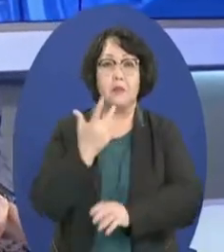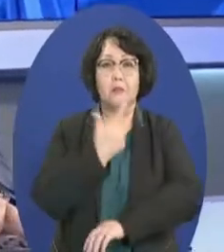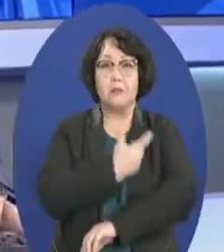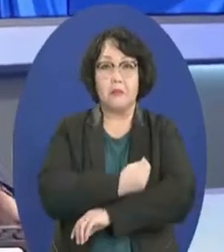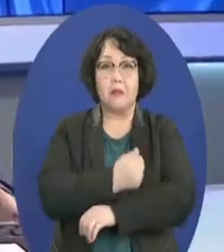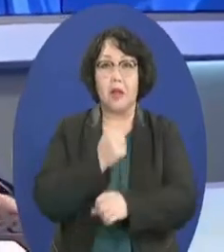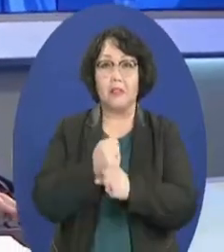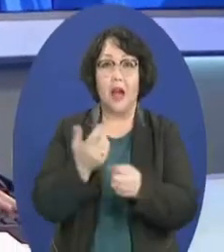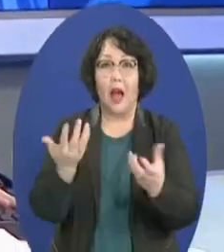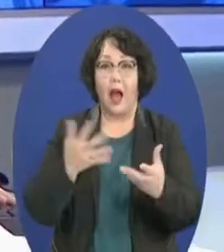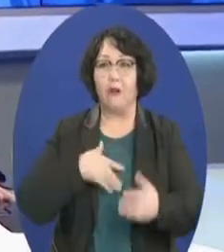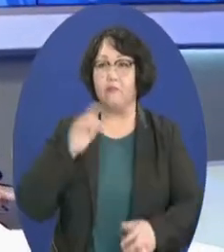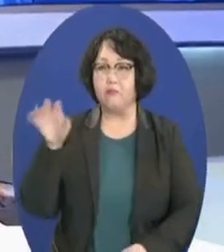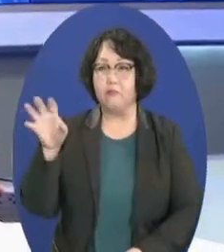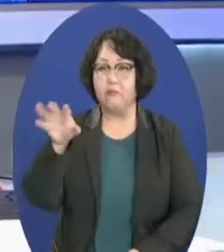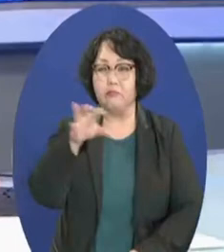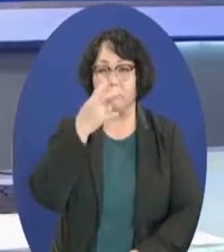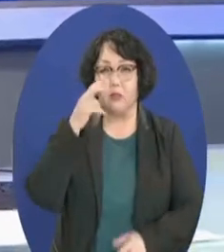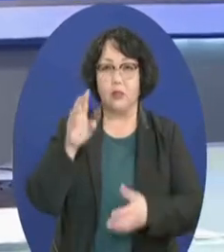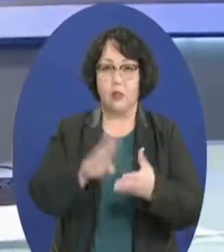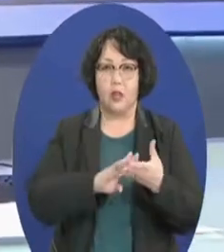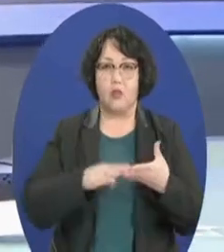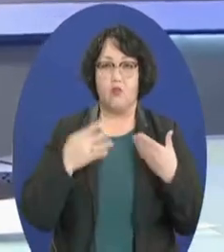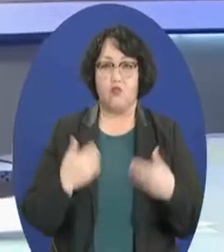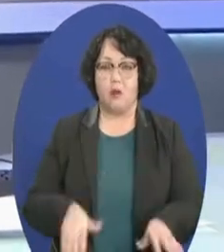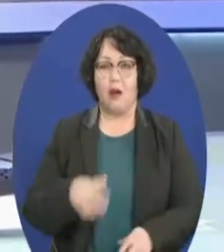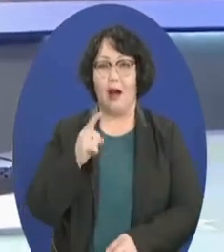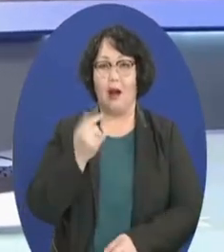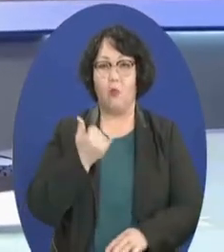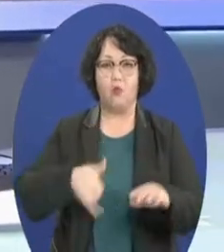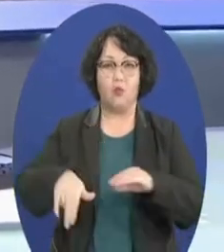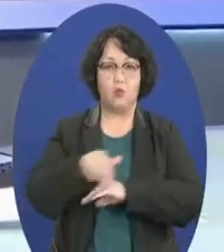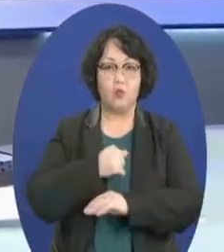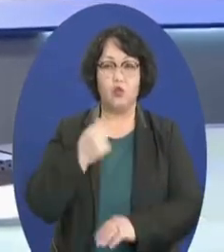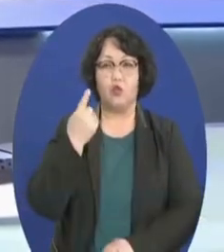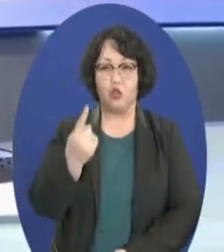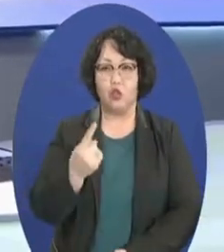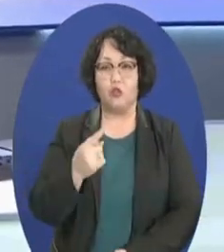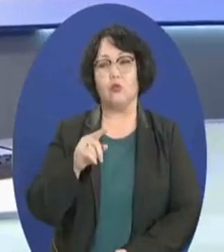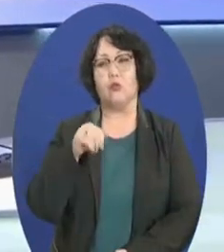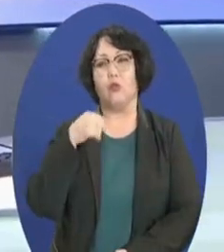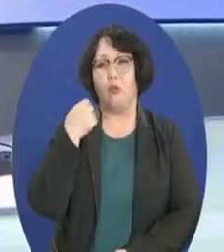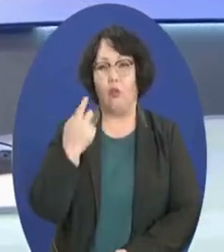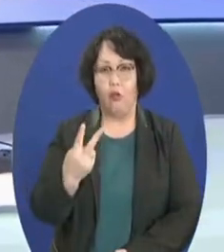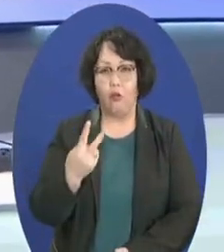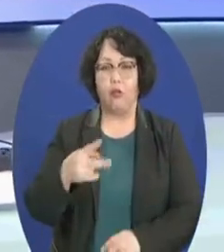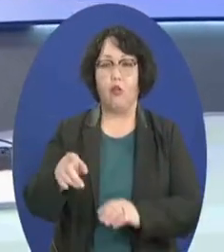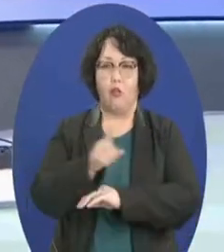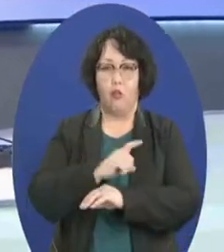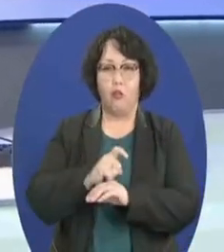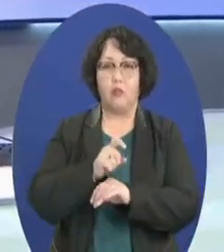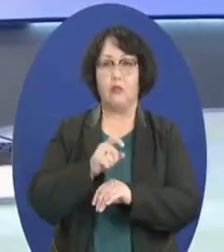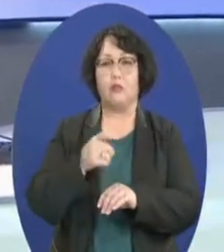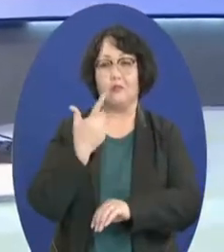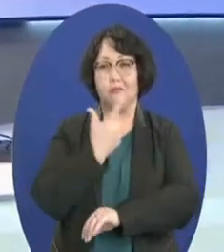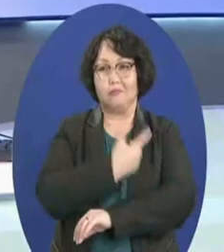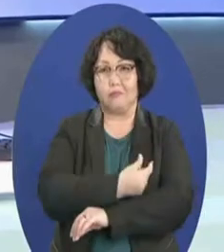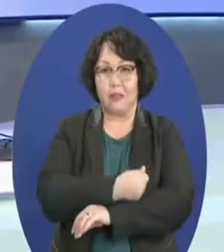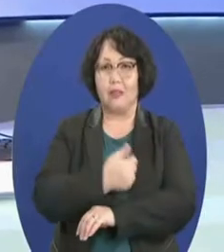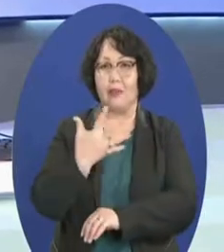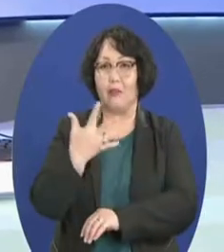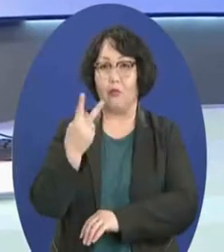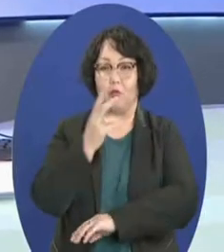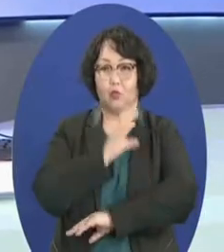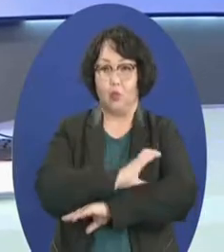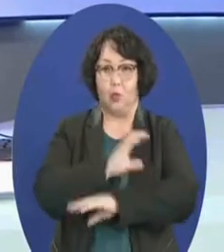очиж нөхцөл байдлаа газар дээр нь танилцлаа. Тэд Хангул дүүргийн 1-2 дугаар хорооны иргэдийн дархлаажуулалтанд хамрагдаж байгаа 52 дугаар